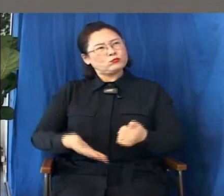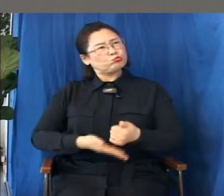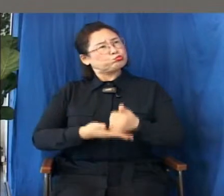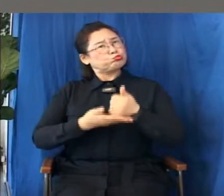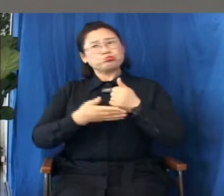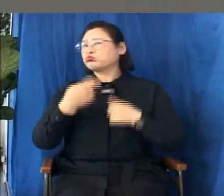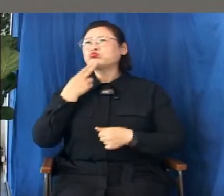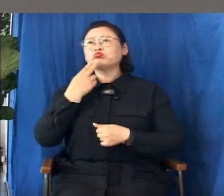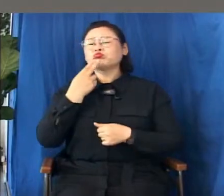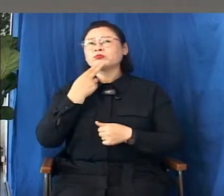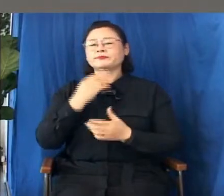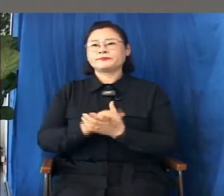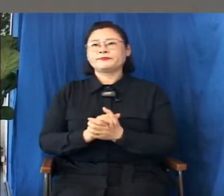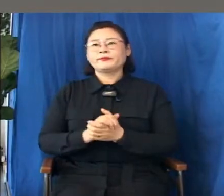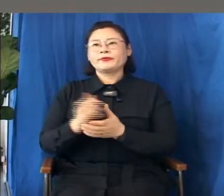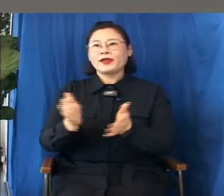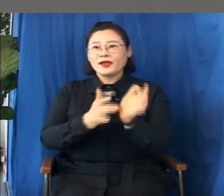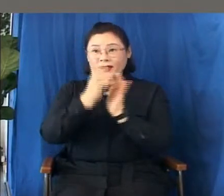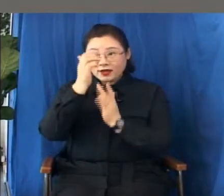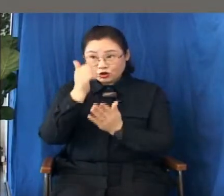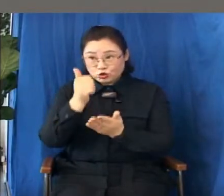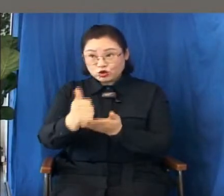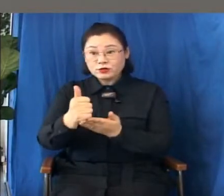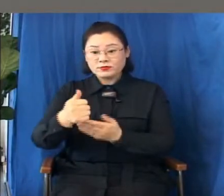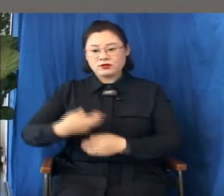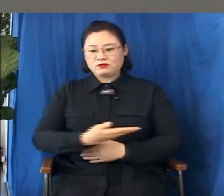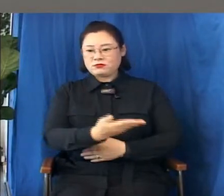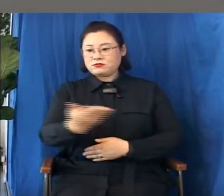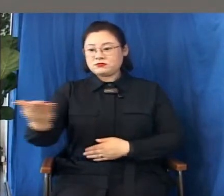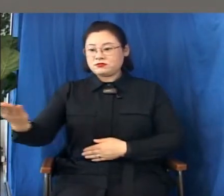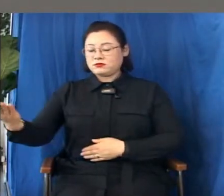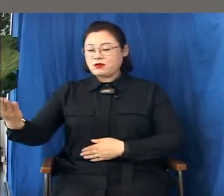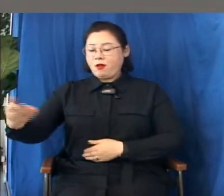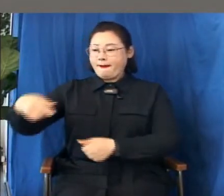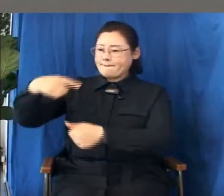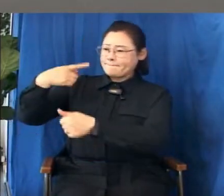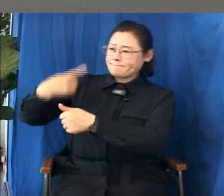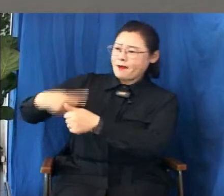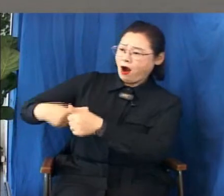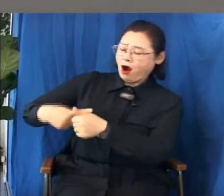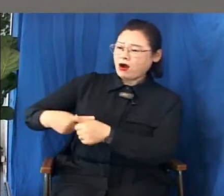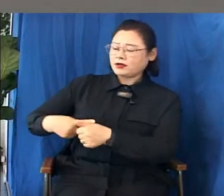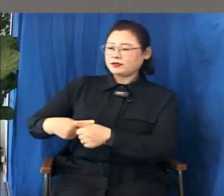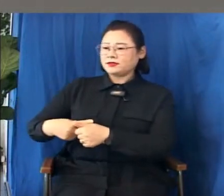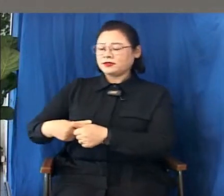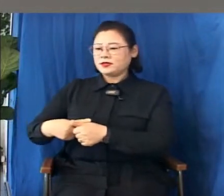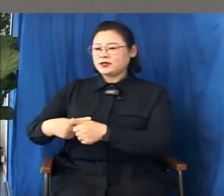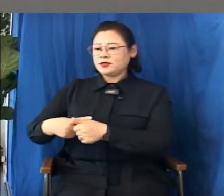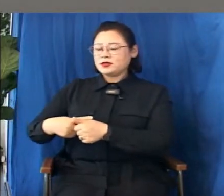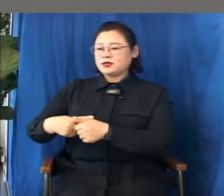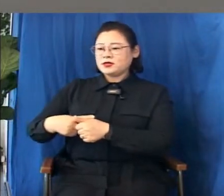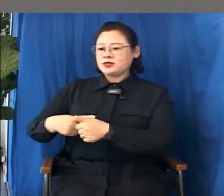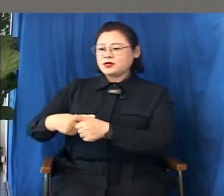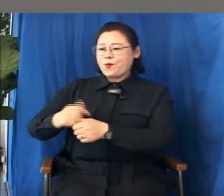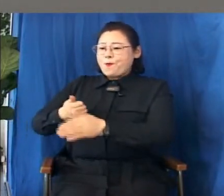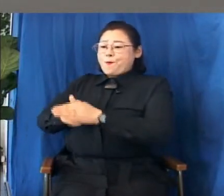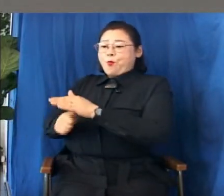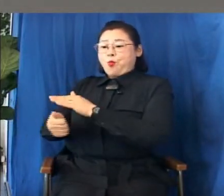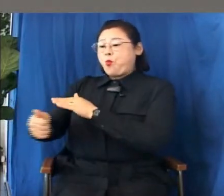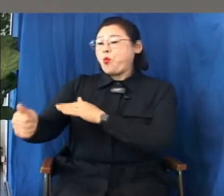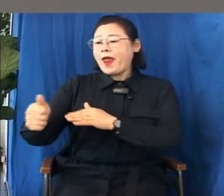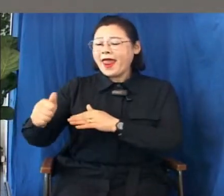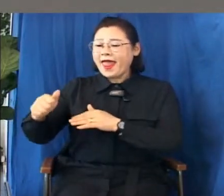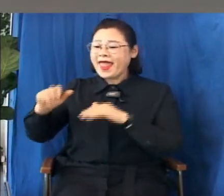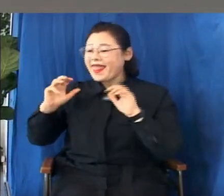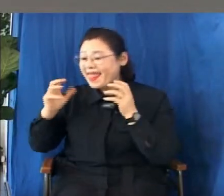않아요. 예수님께서 그들을 책망하시면서 이 독사의 새끼들아 회칠한